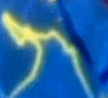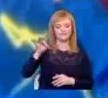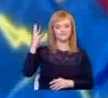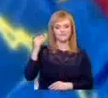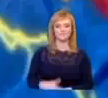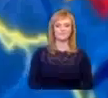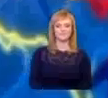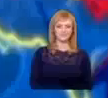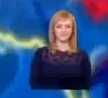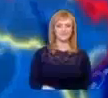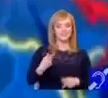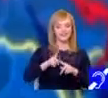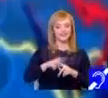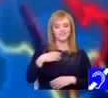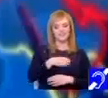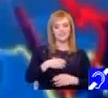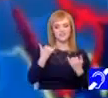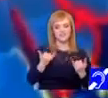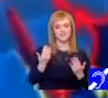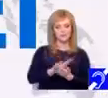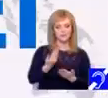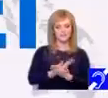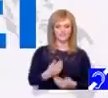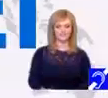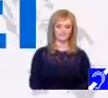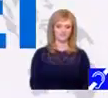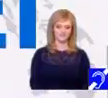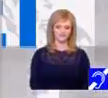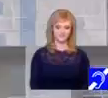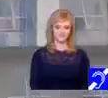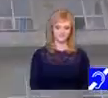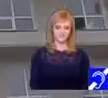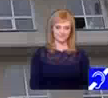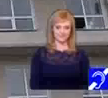și TVR 3. Iată principalele subiecte ale ediției.